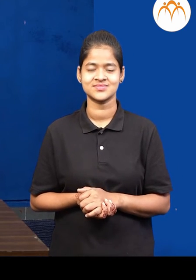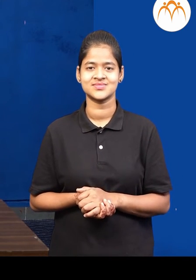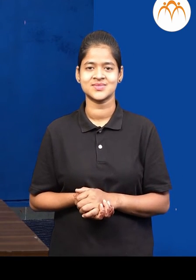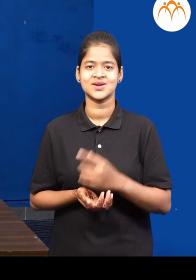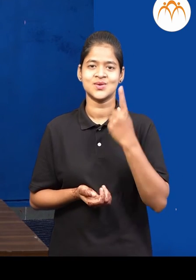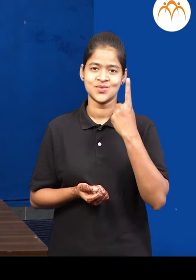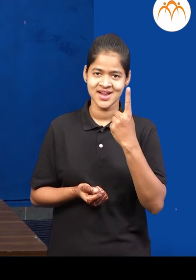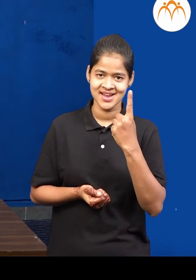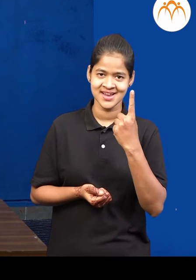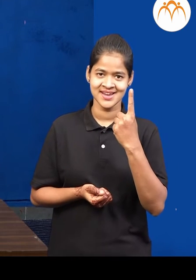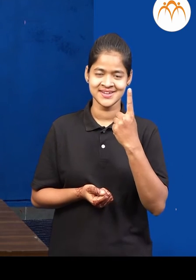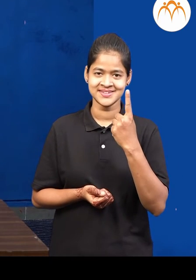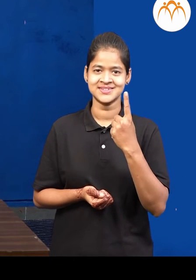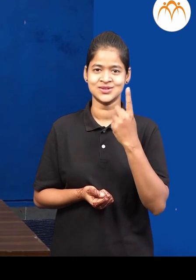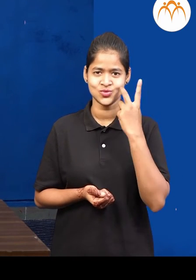एक